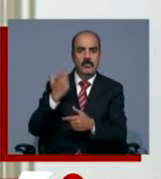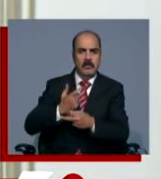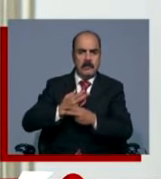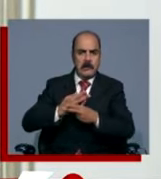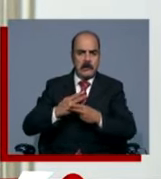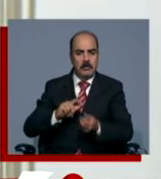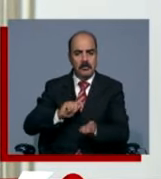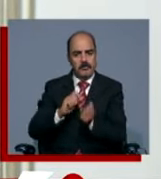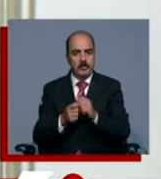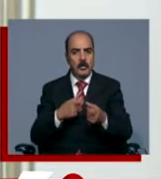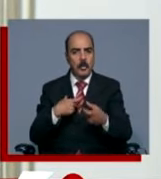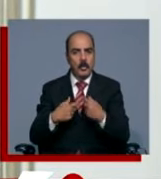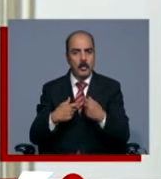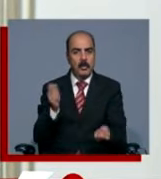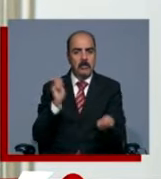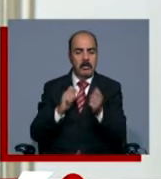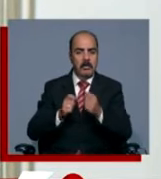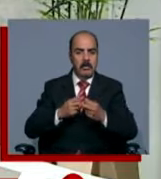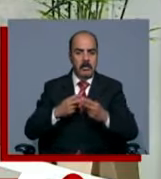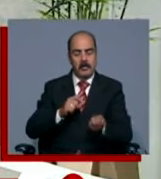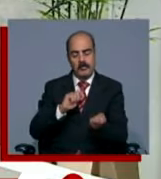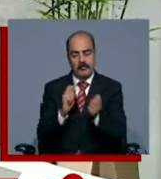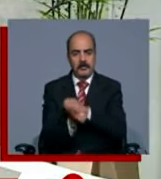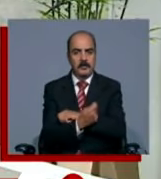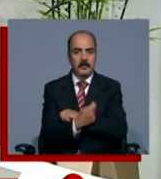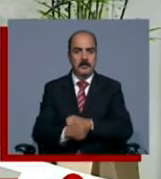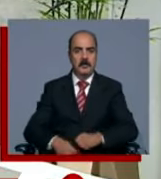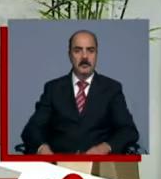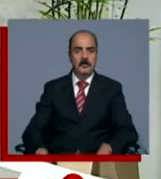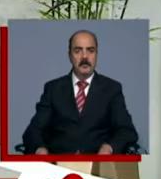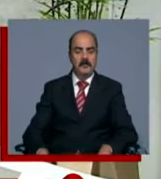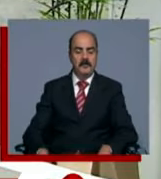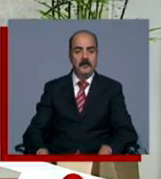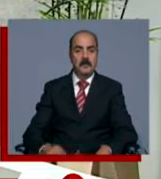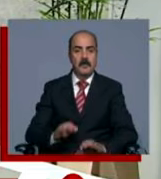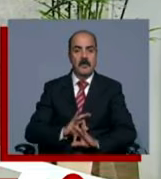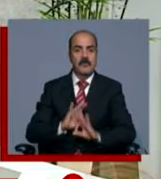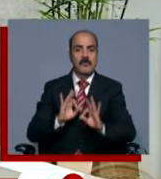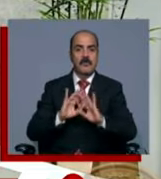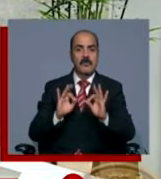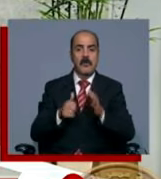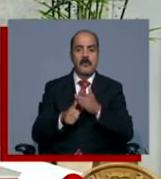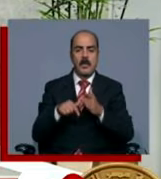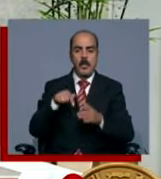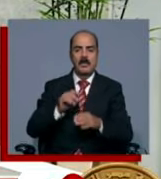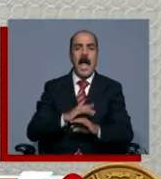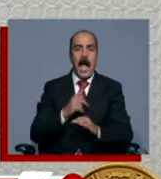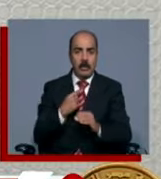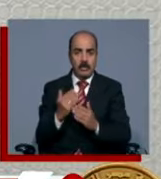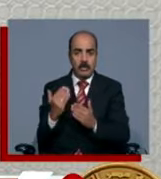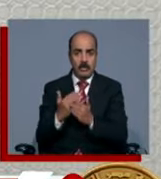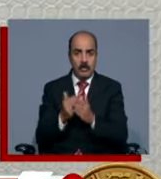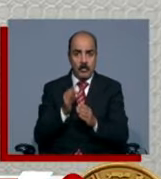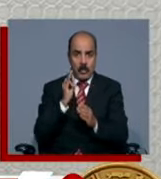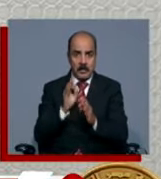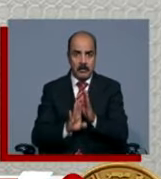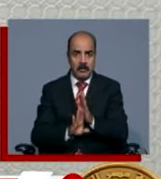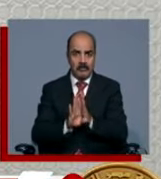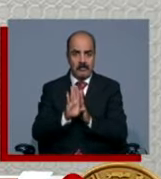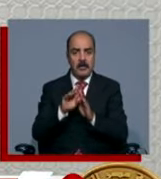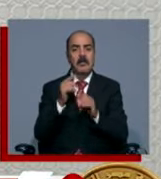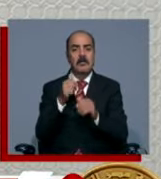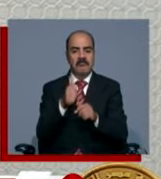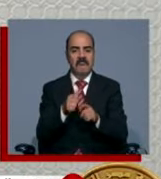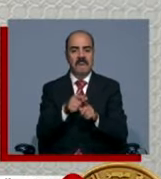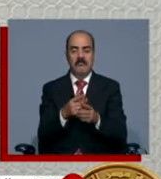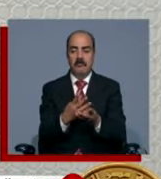الرقمي والصناعات التحويلية التي أضحت من أهم ركائز تحقيق التنمية. الحضور